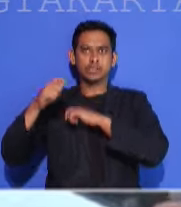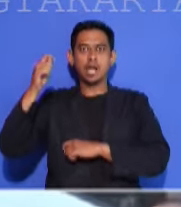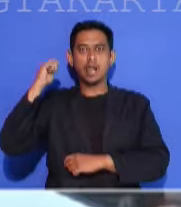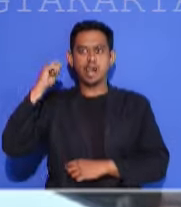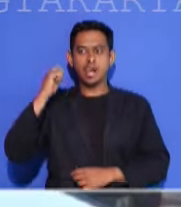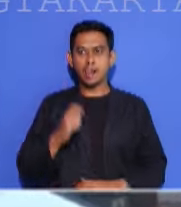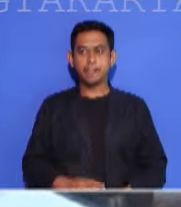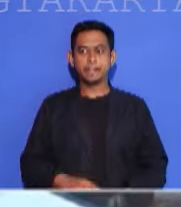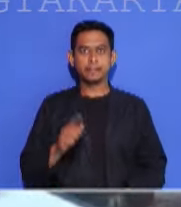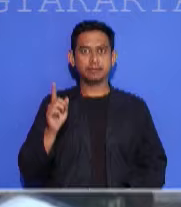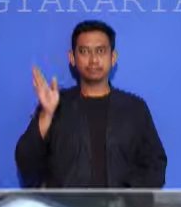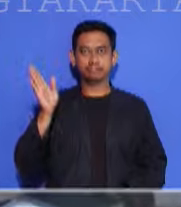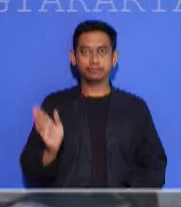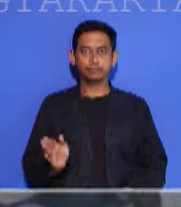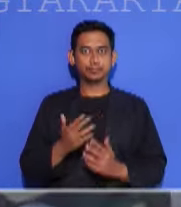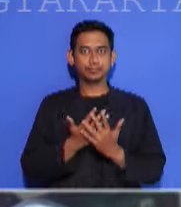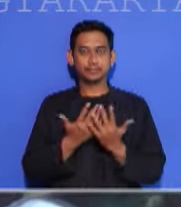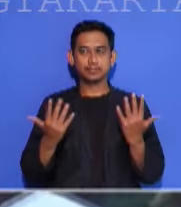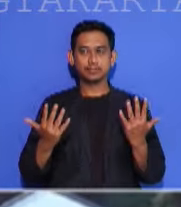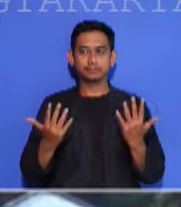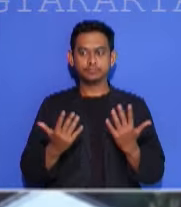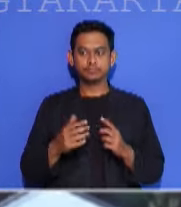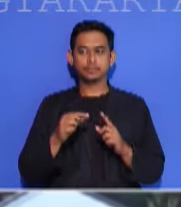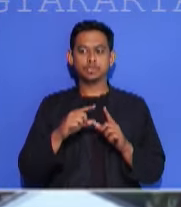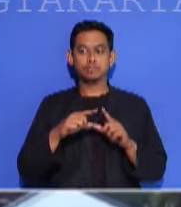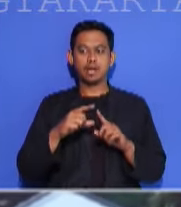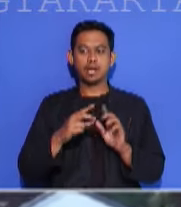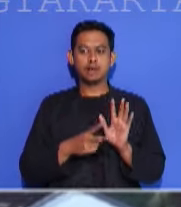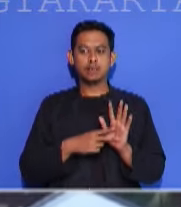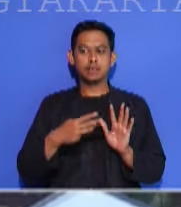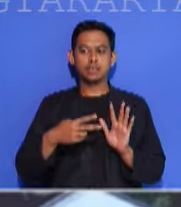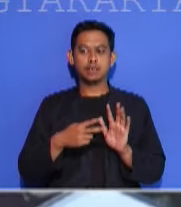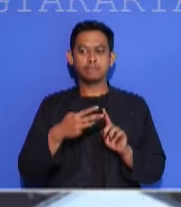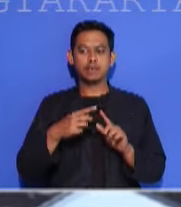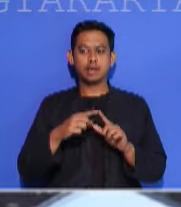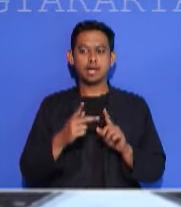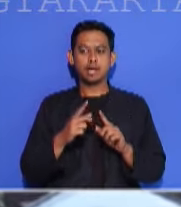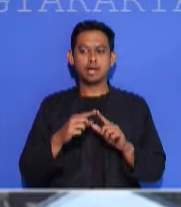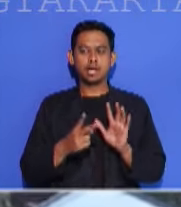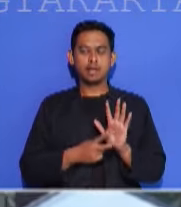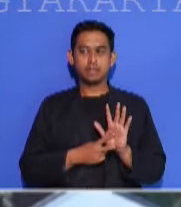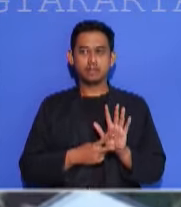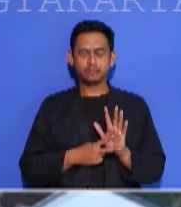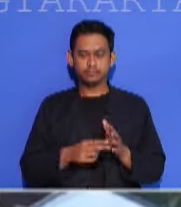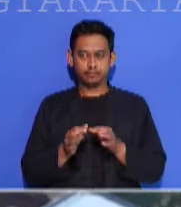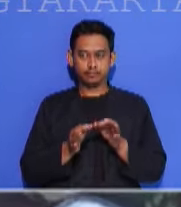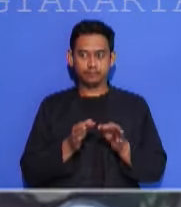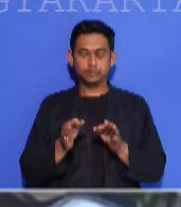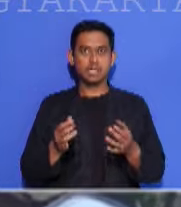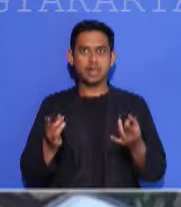karena beliau warga Panembahan dan kemudian fasilitas yang terdekat dengan keraton adalah basisnya